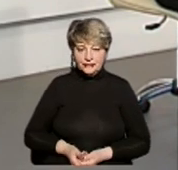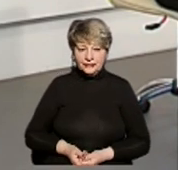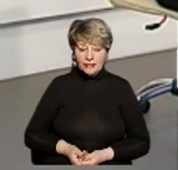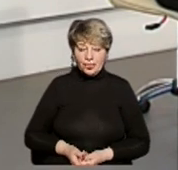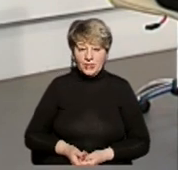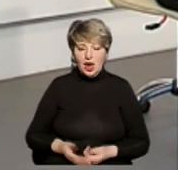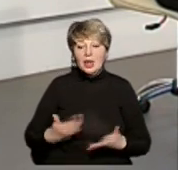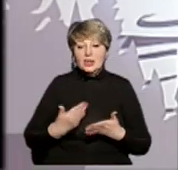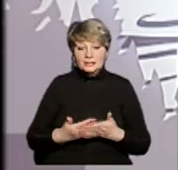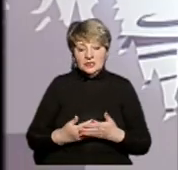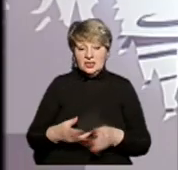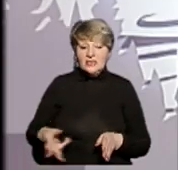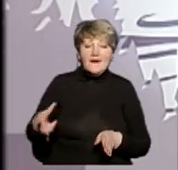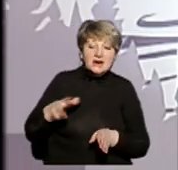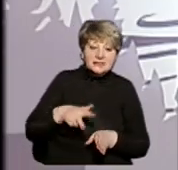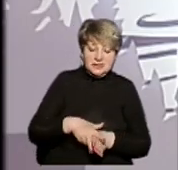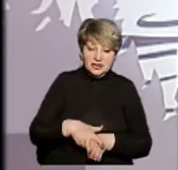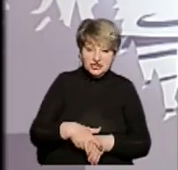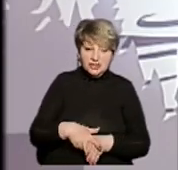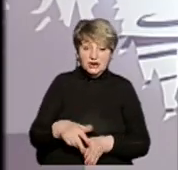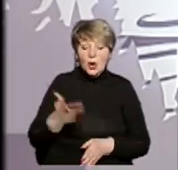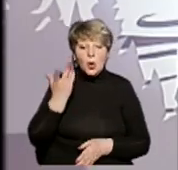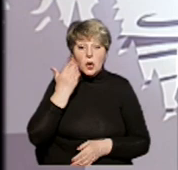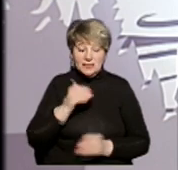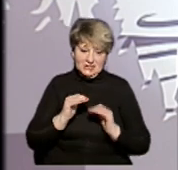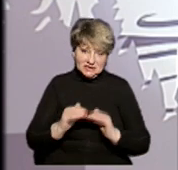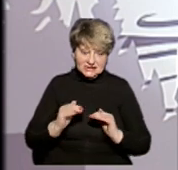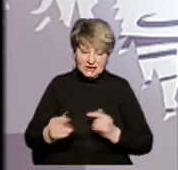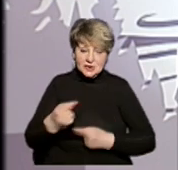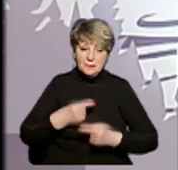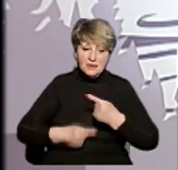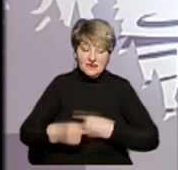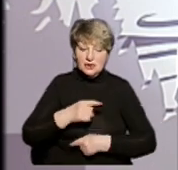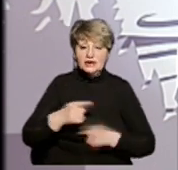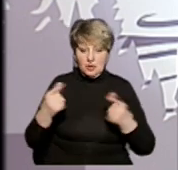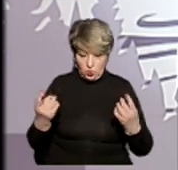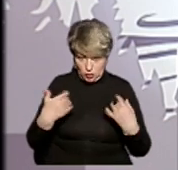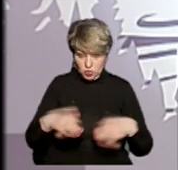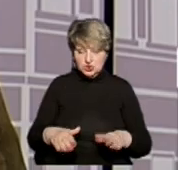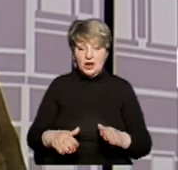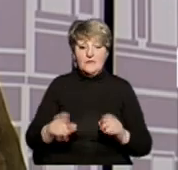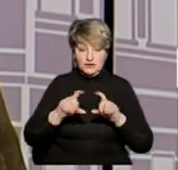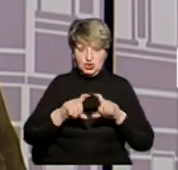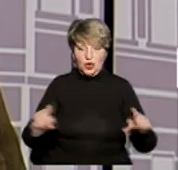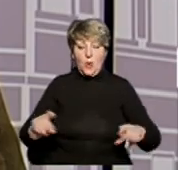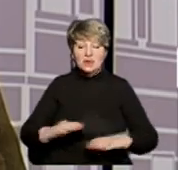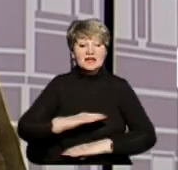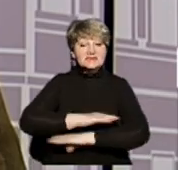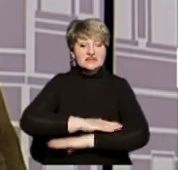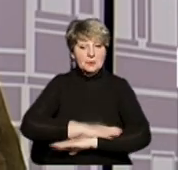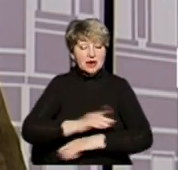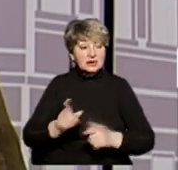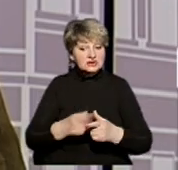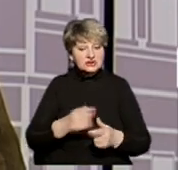Стосовно навантаження, ось коли діти повернуться вже за парти, фізично за парти, чи взагалі вистачає